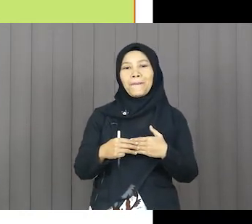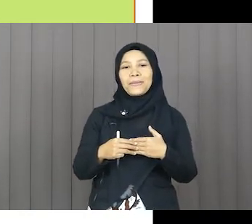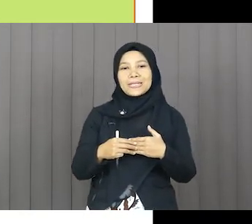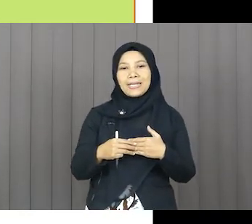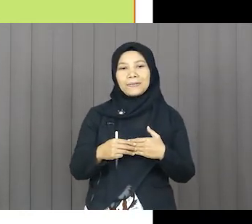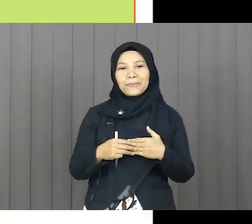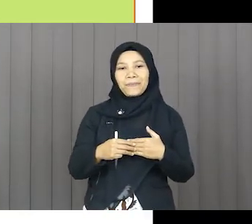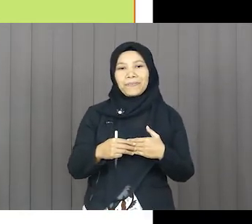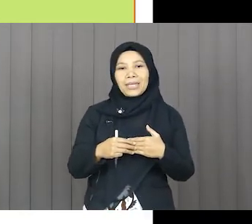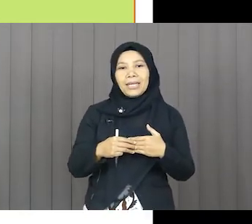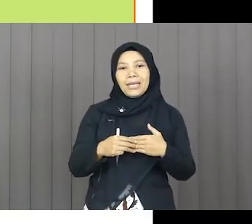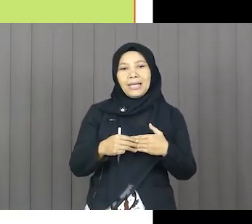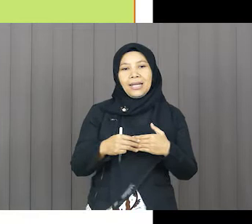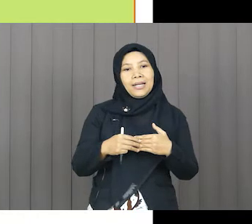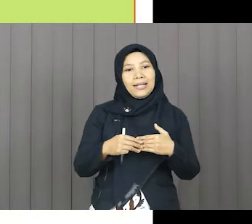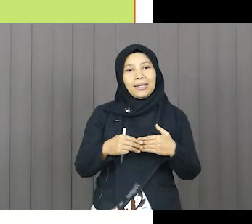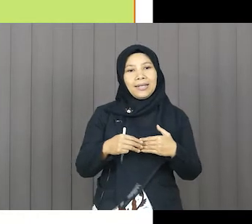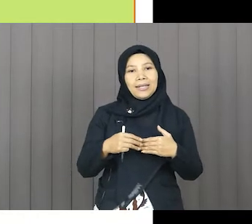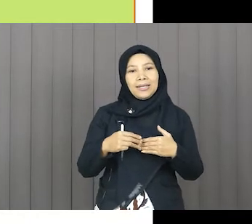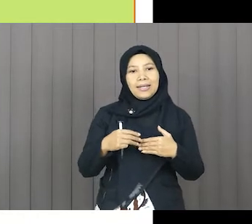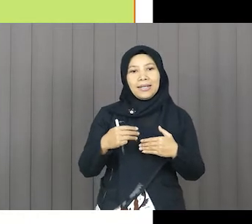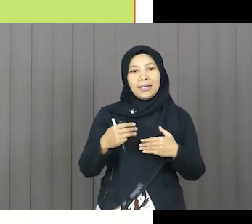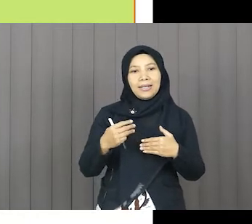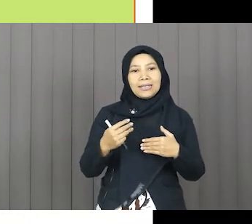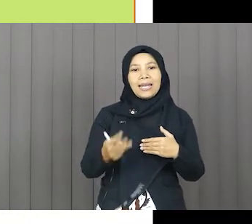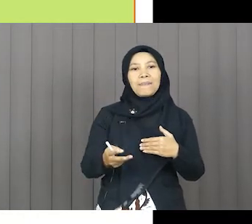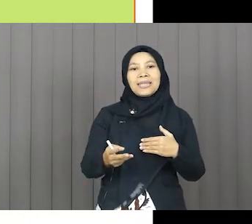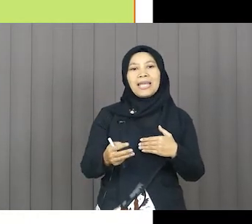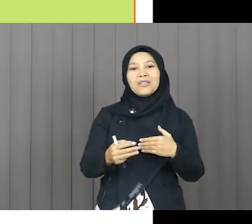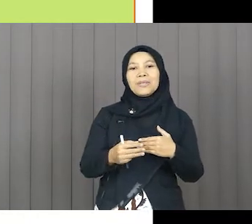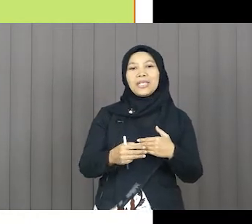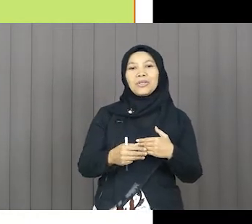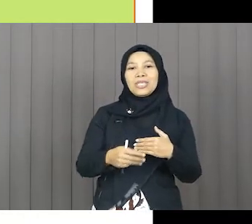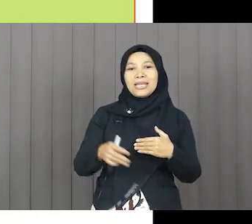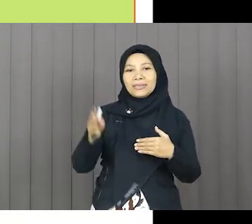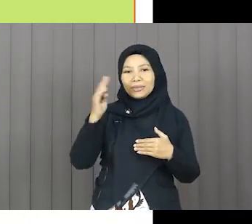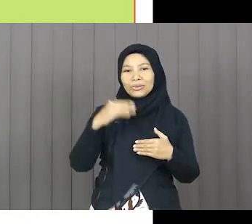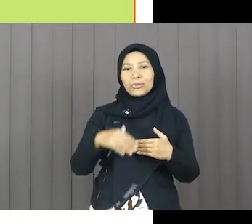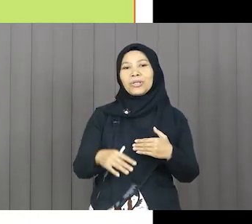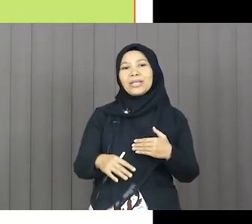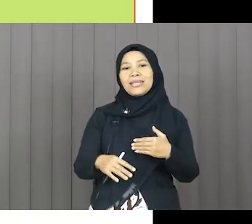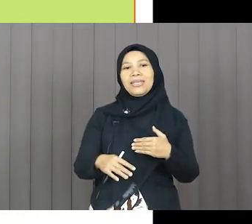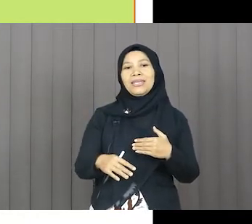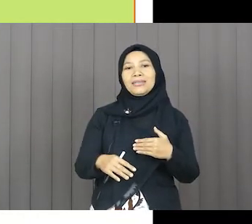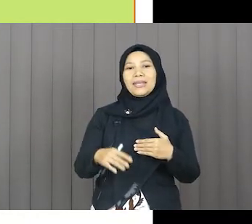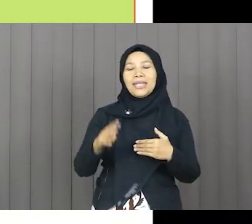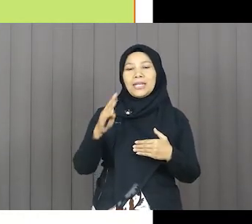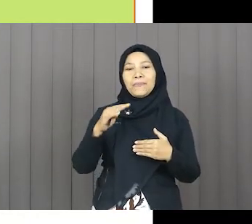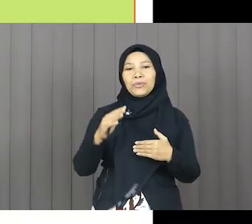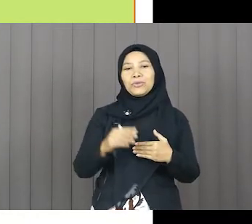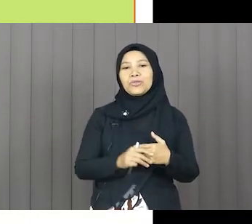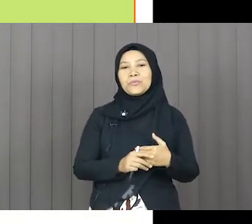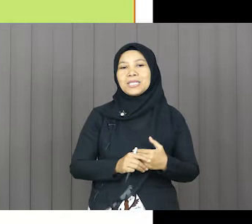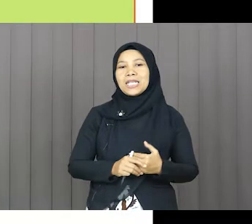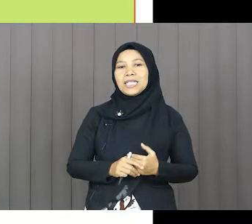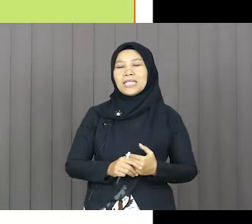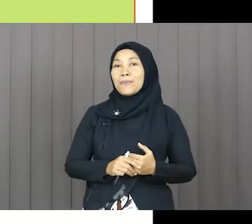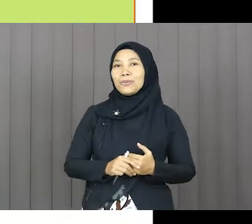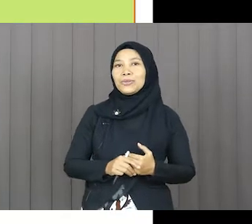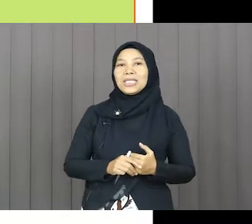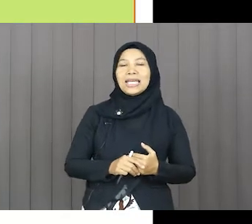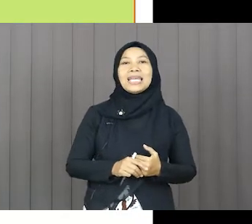67.2%. 8 tahun berikutnya turun lagi dari 67